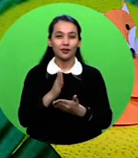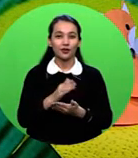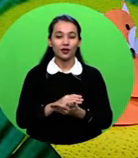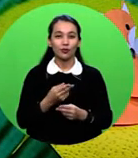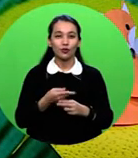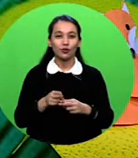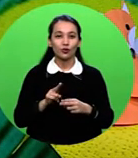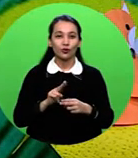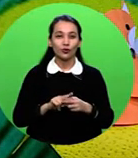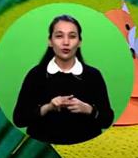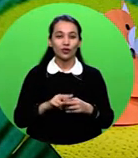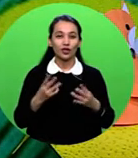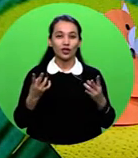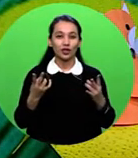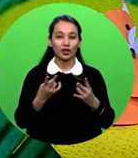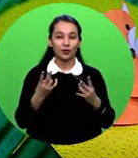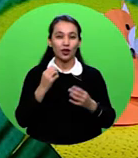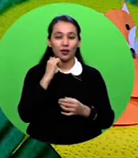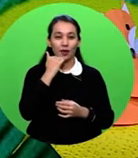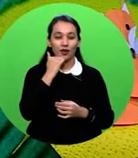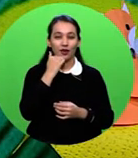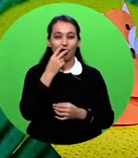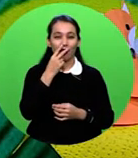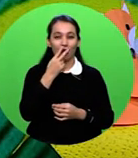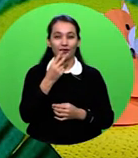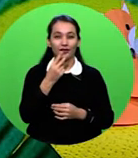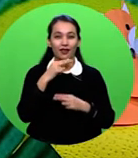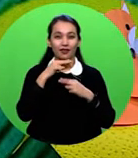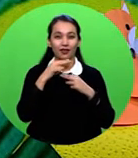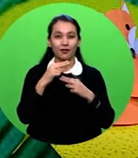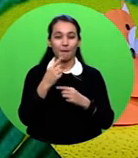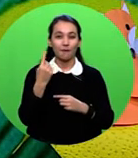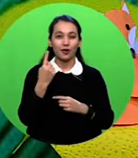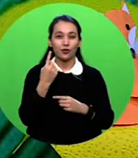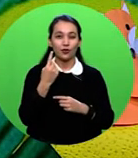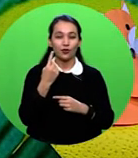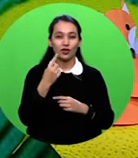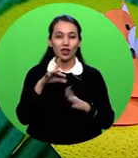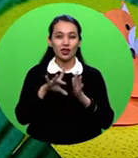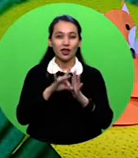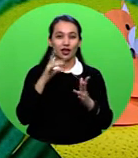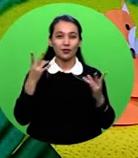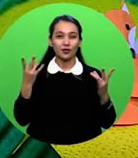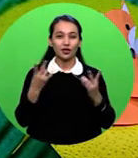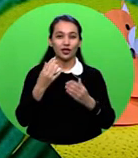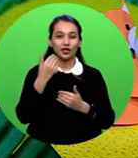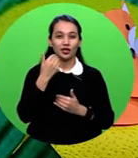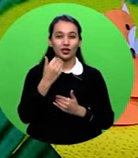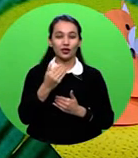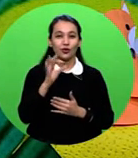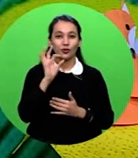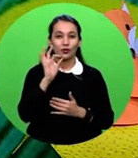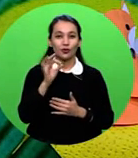yasaymiz. Buning uchun bizga nimalar kerak bo'ladi? Birinchi o'rinda biz tanlab olishimiz kerak.